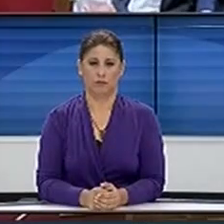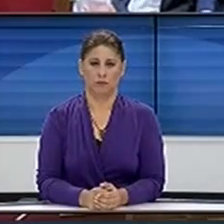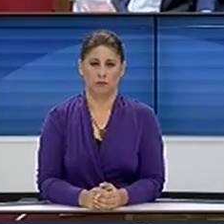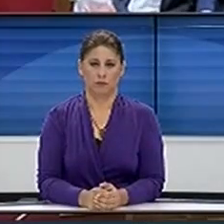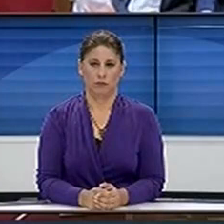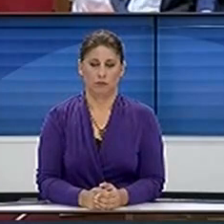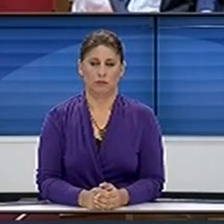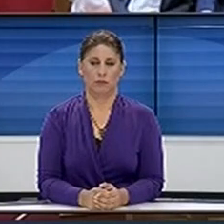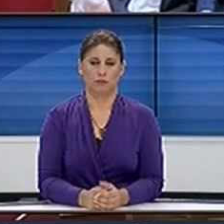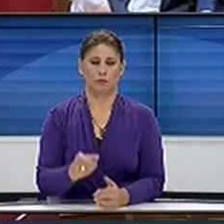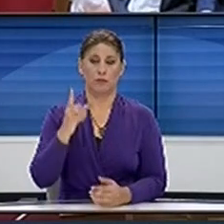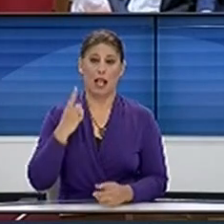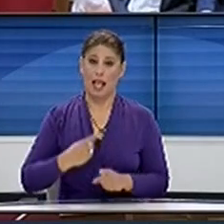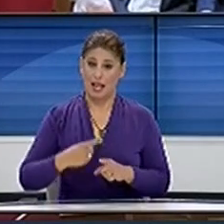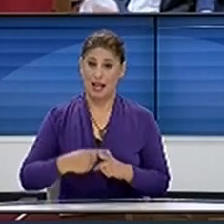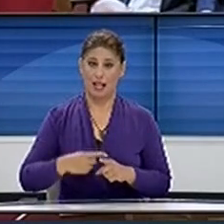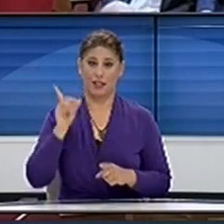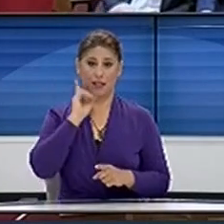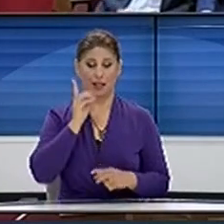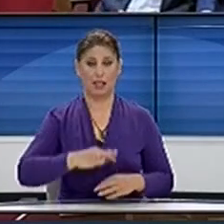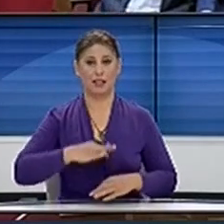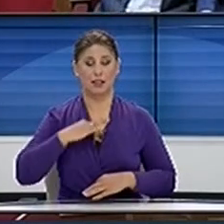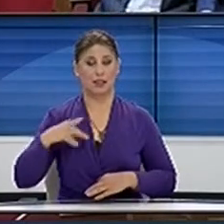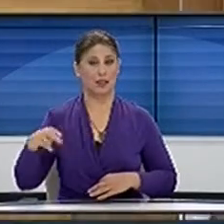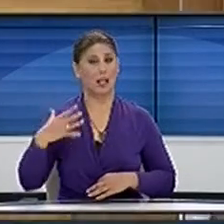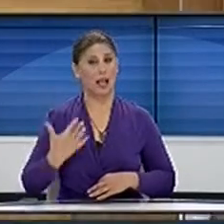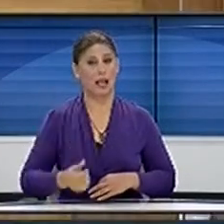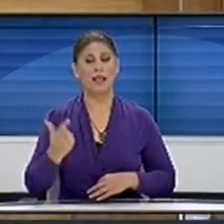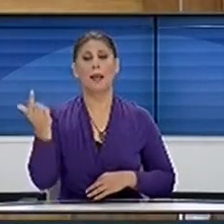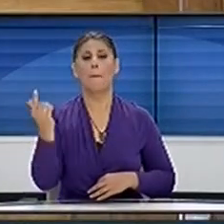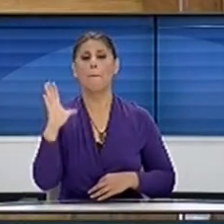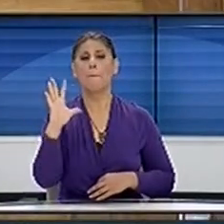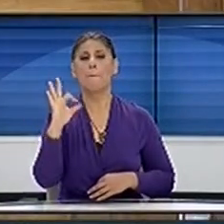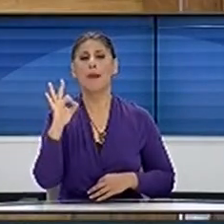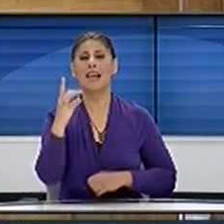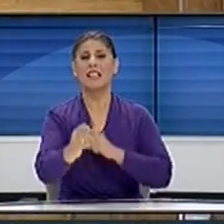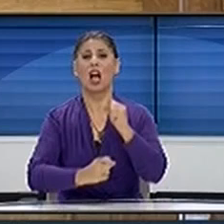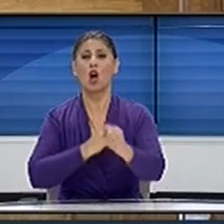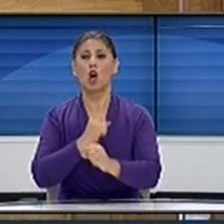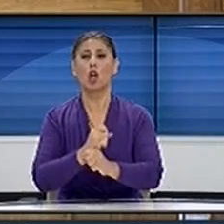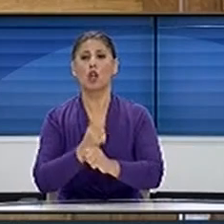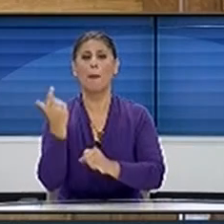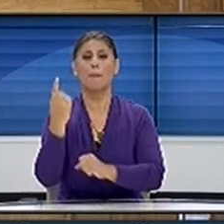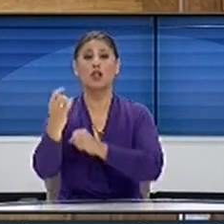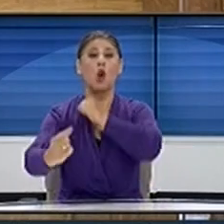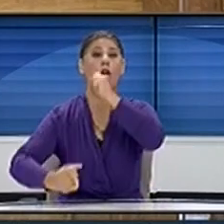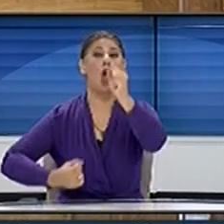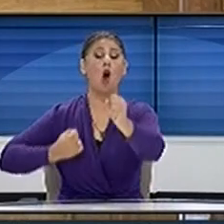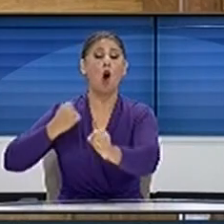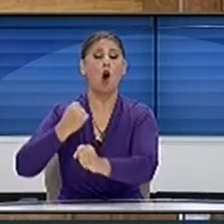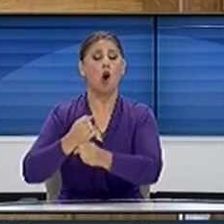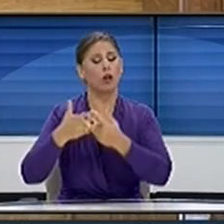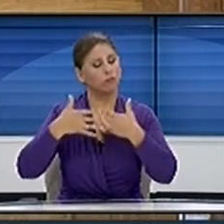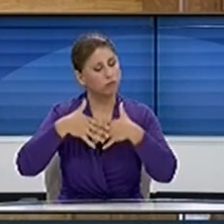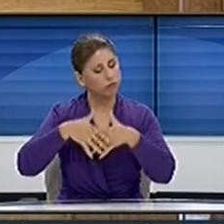Η Ελλάδα, κυρίες και κύριοι συνάδελφοι, έχει σχεδόν μισό αιώνα ομαλού πολιτικού βίου. Είμαστε